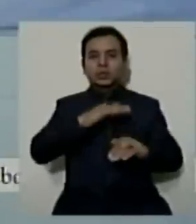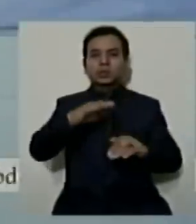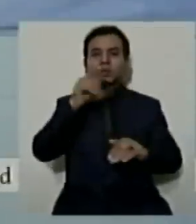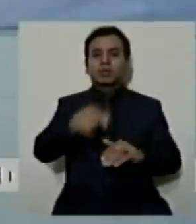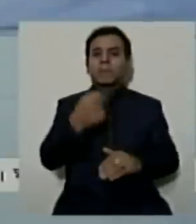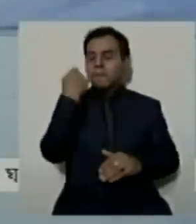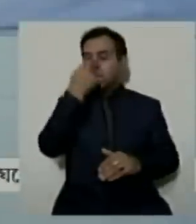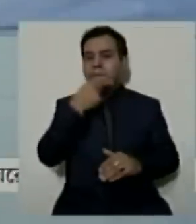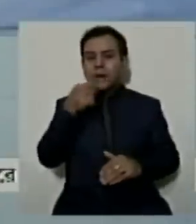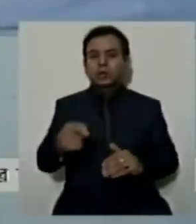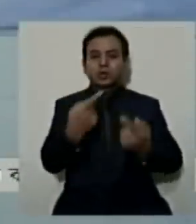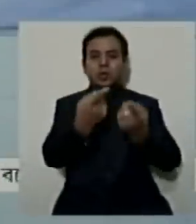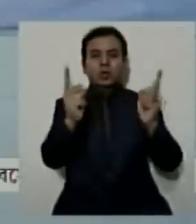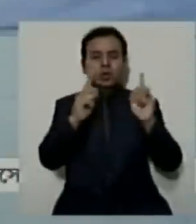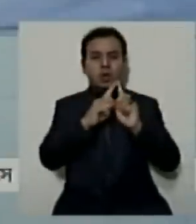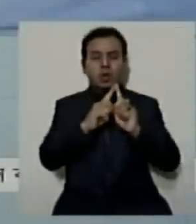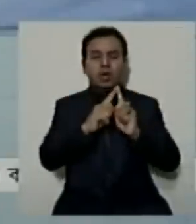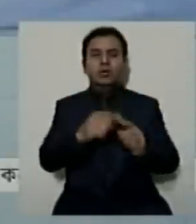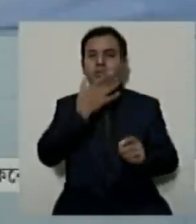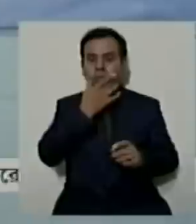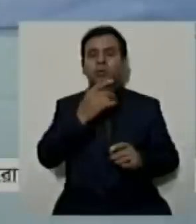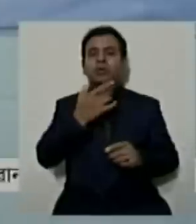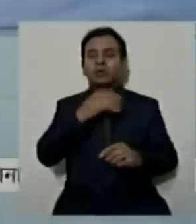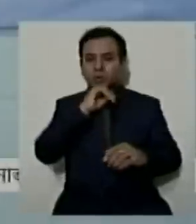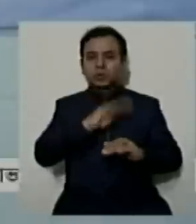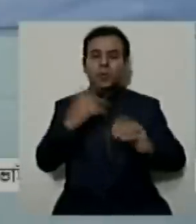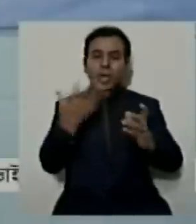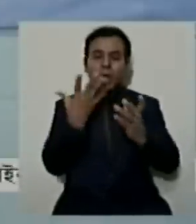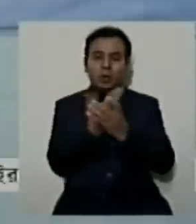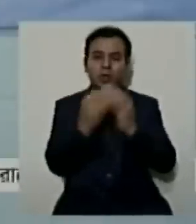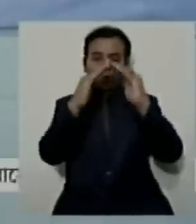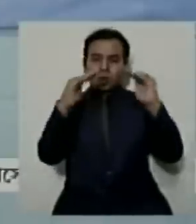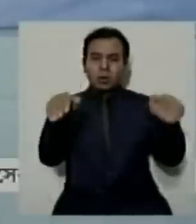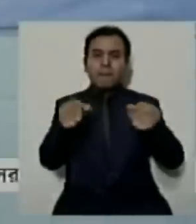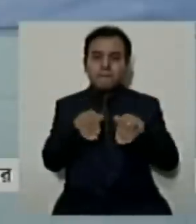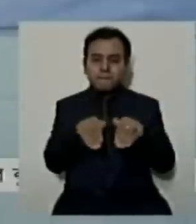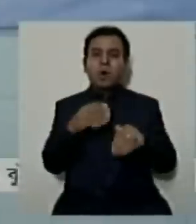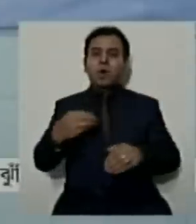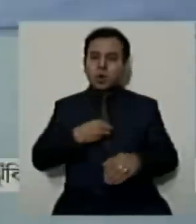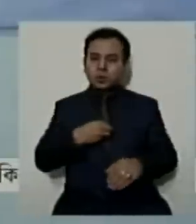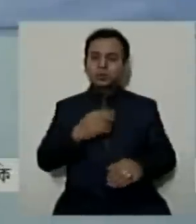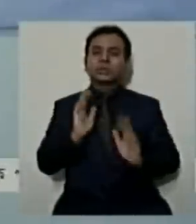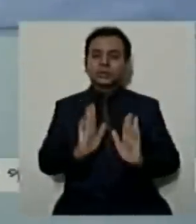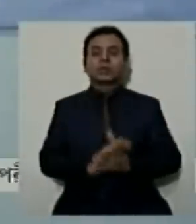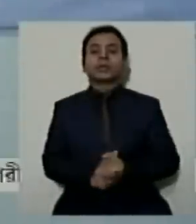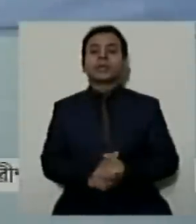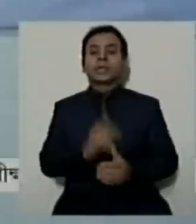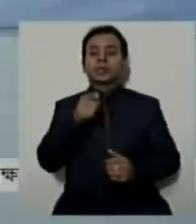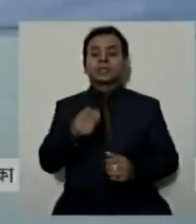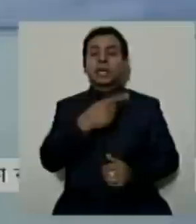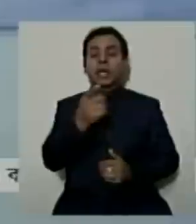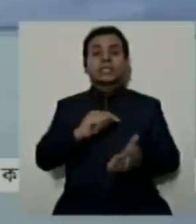ঘরে থাকছেন, নিয়ম মানছেন, তারা সম্মুখ যোদ্ধা না হলেও তারা সকলেই কোভিড